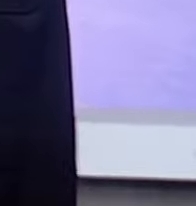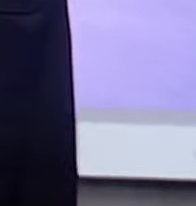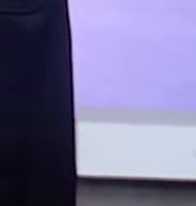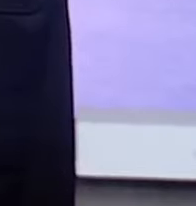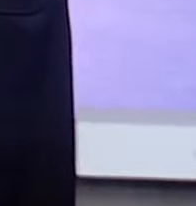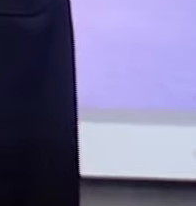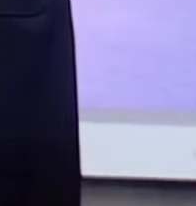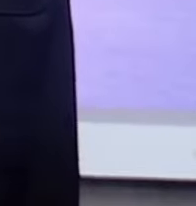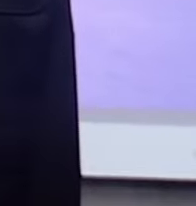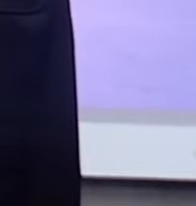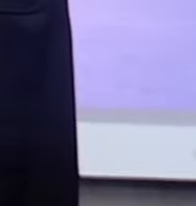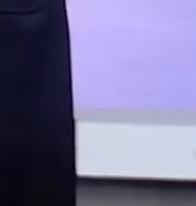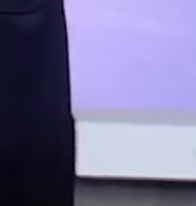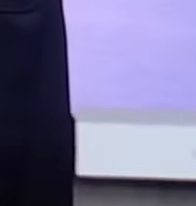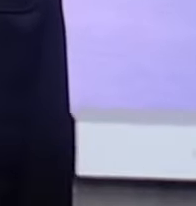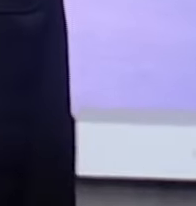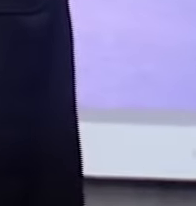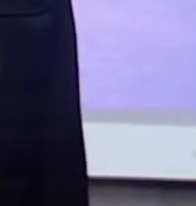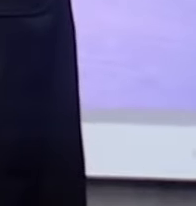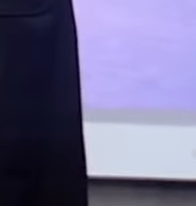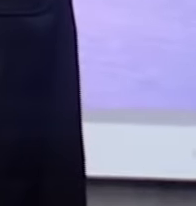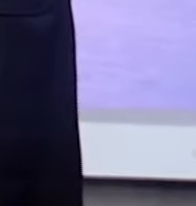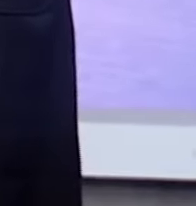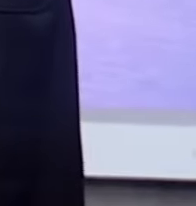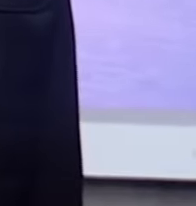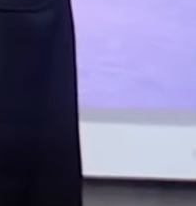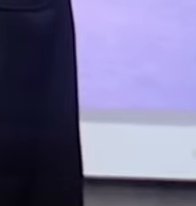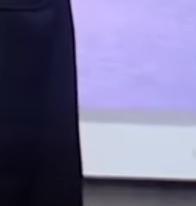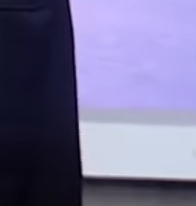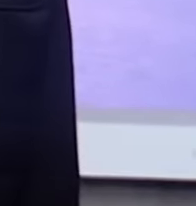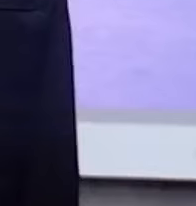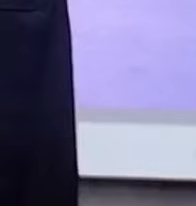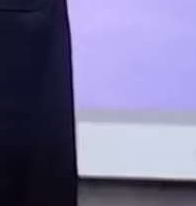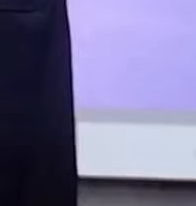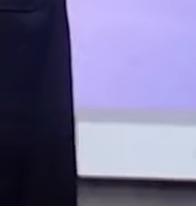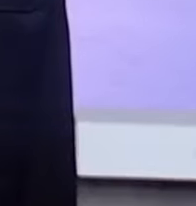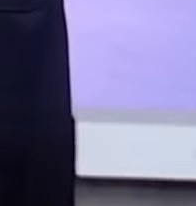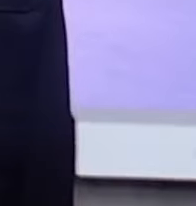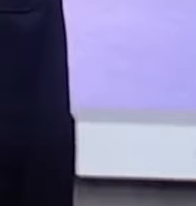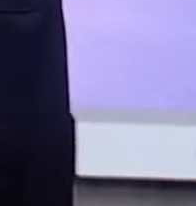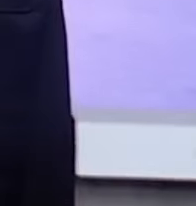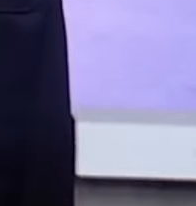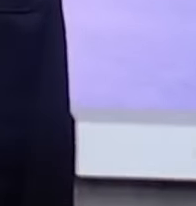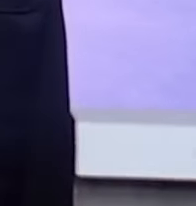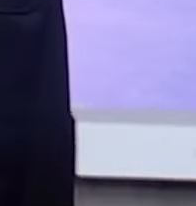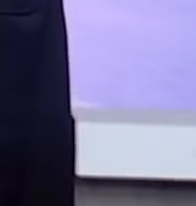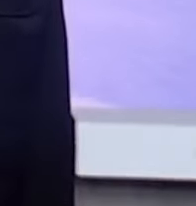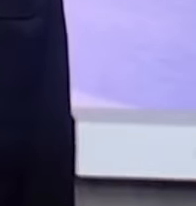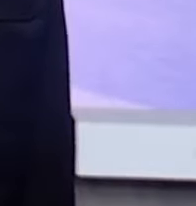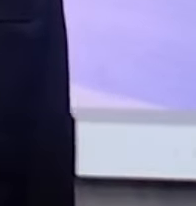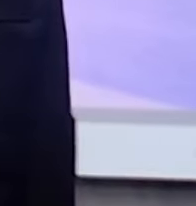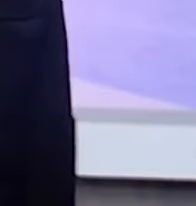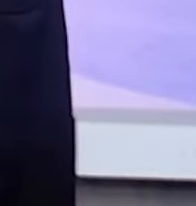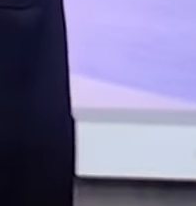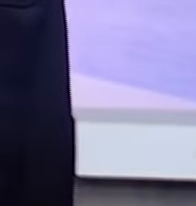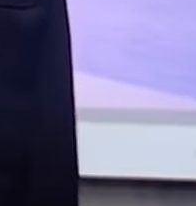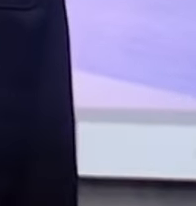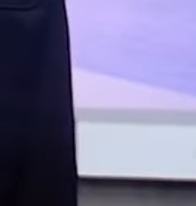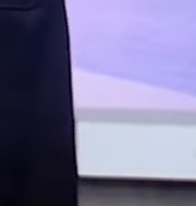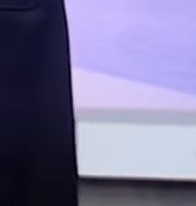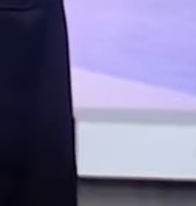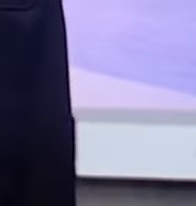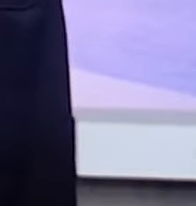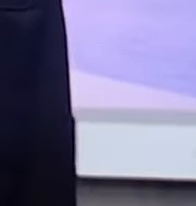Mga kapuso, sama-sama tayong maging saksi. Mag-subscribe sa GMA Integrated News sa YouTube at para sa mga kapuso abroad,